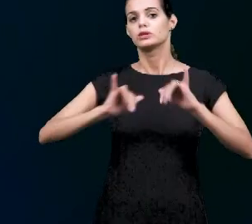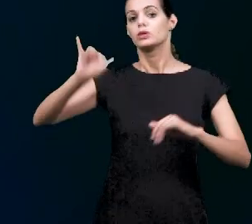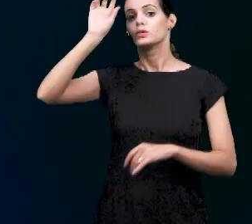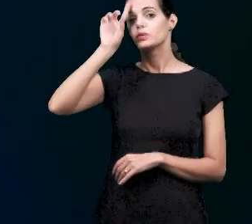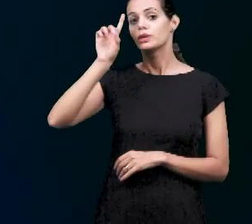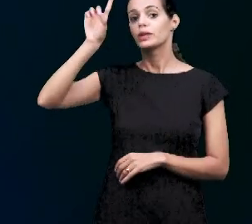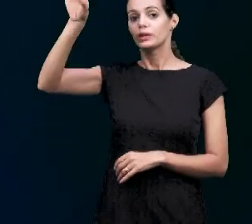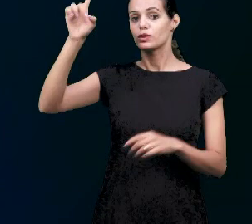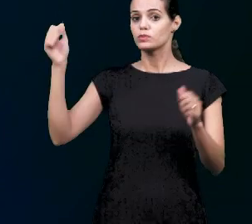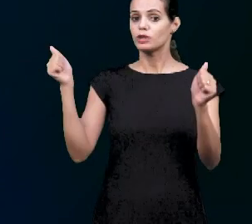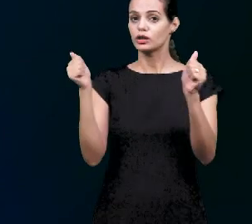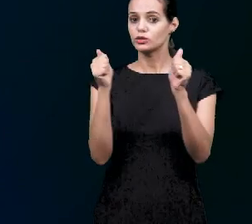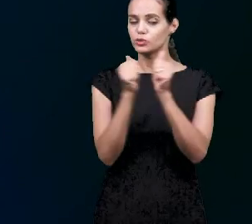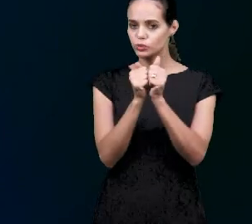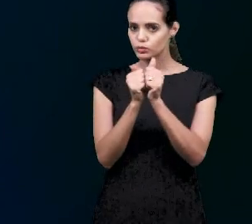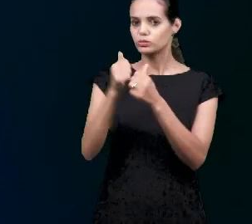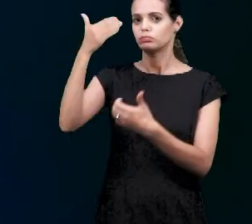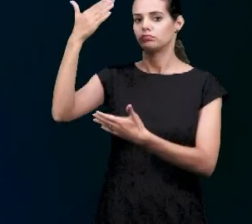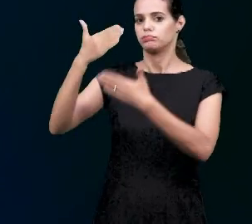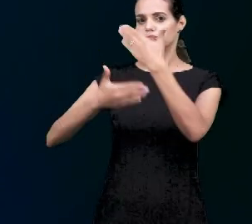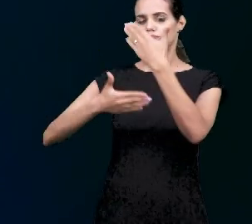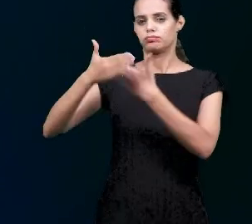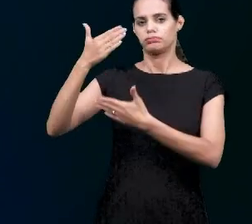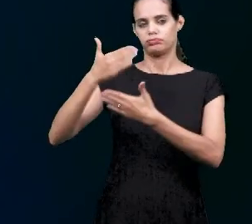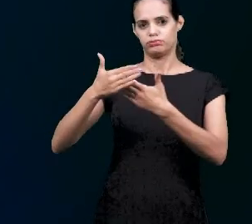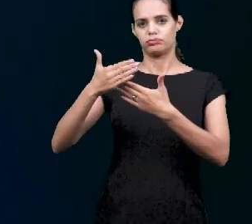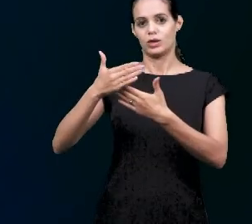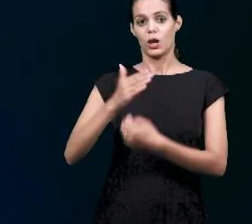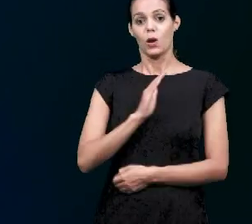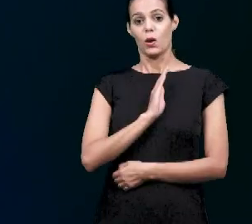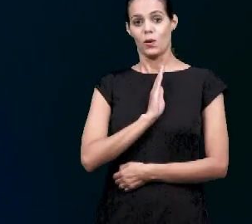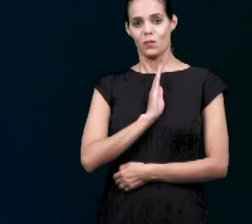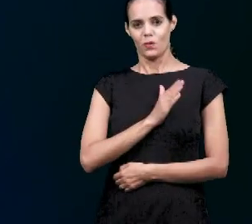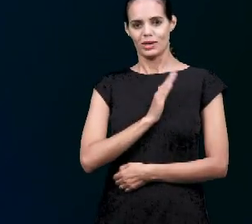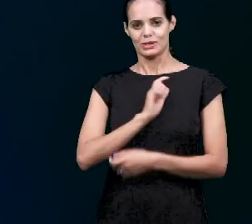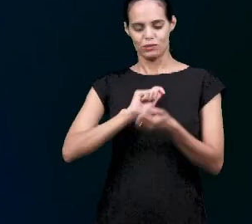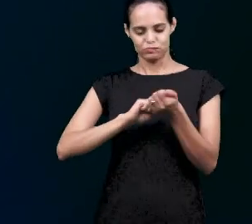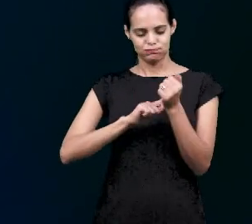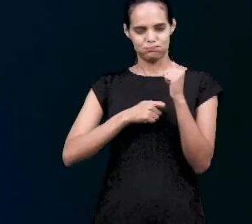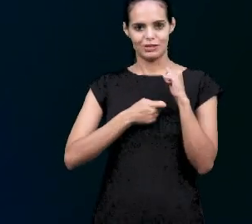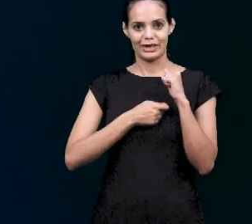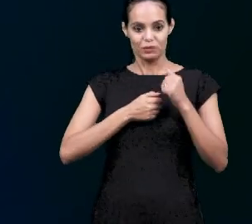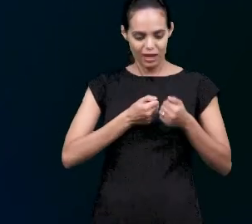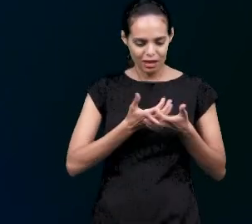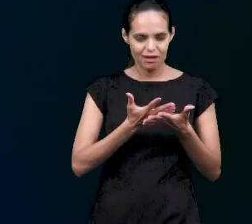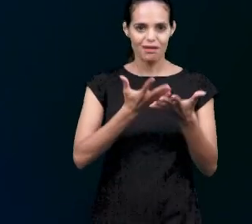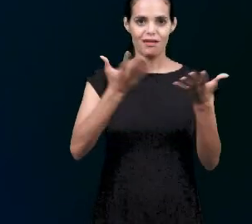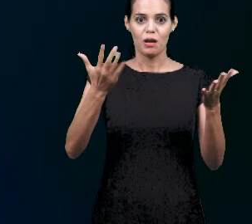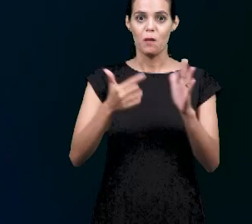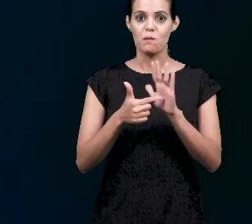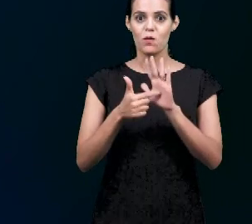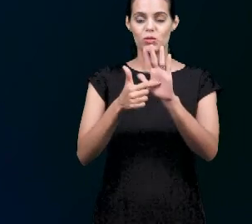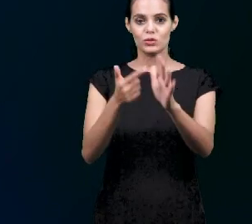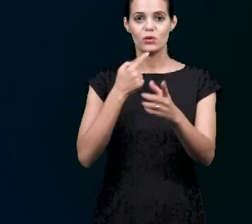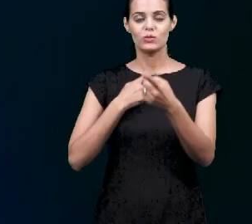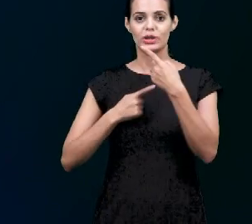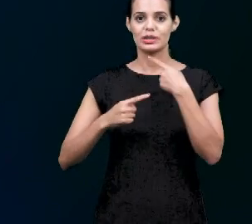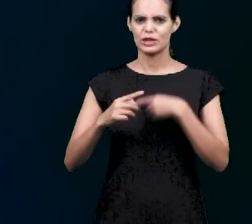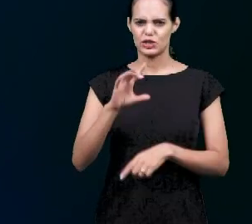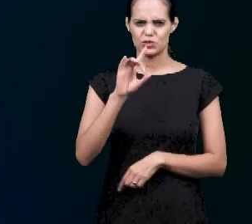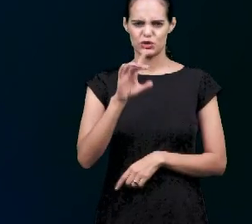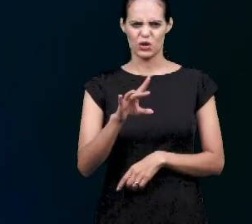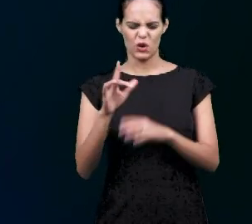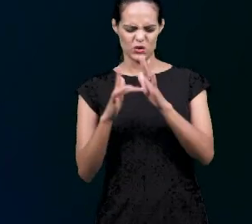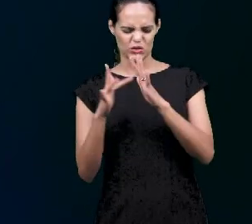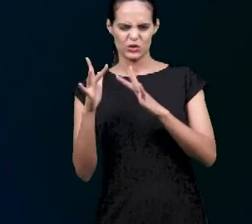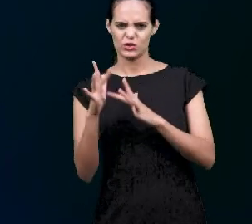que Jésus était en train de parler quand le secret de son cœur était manifesté. La parole du Seigneur